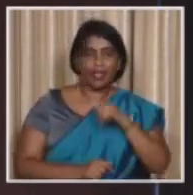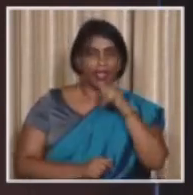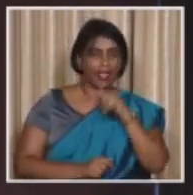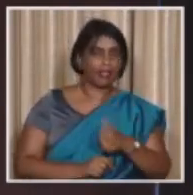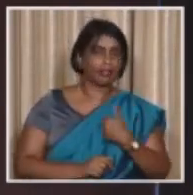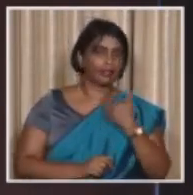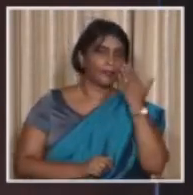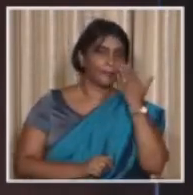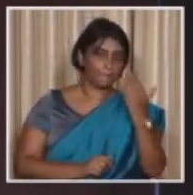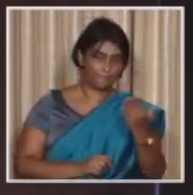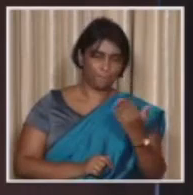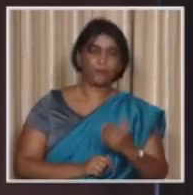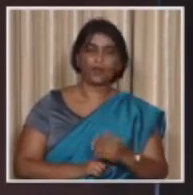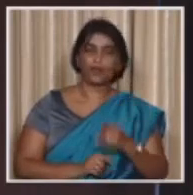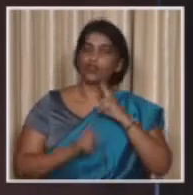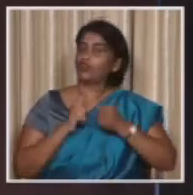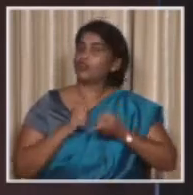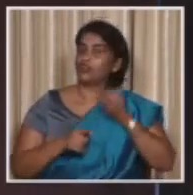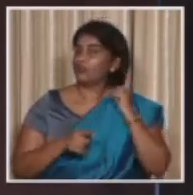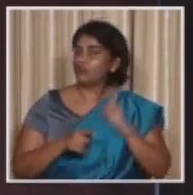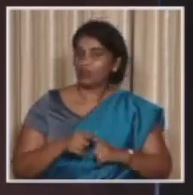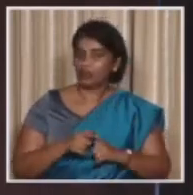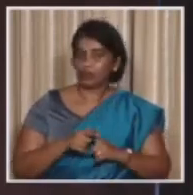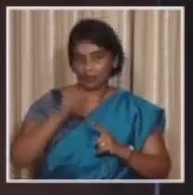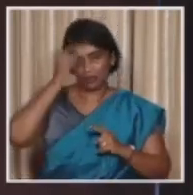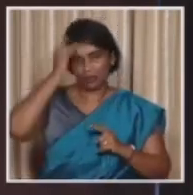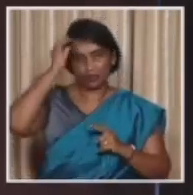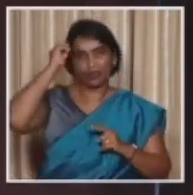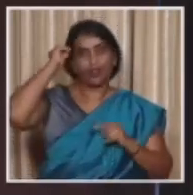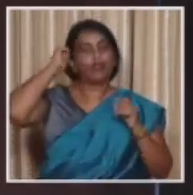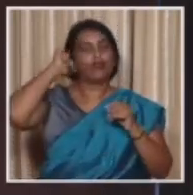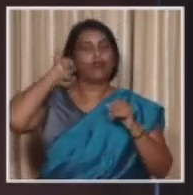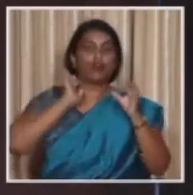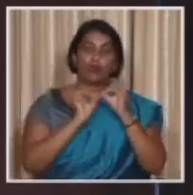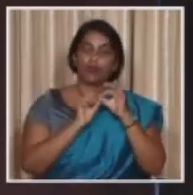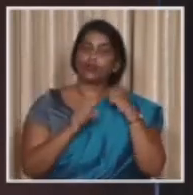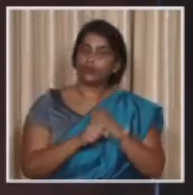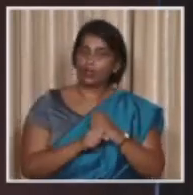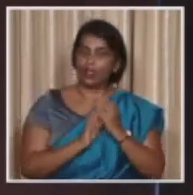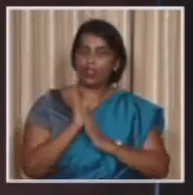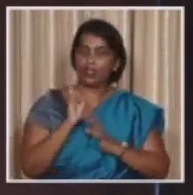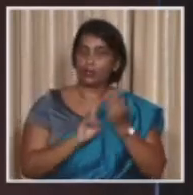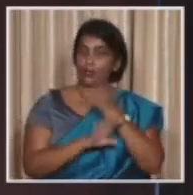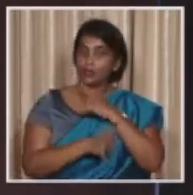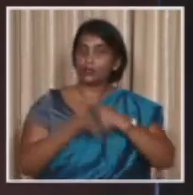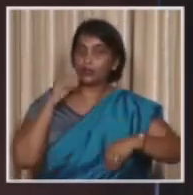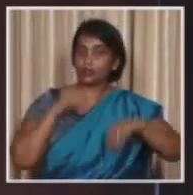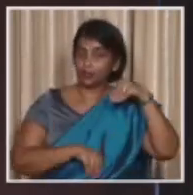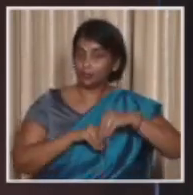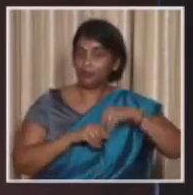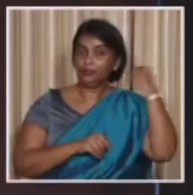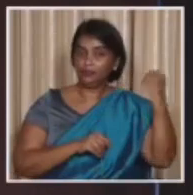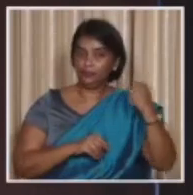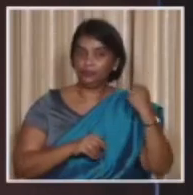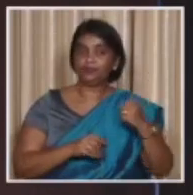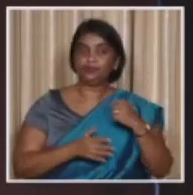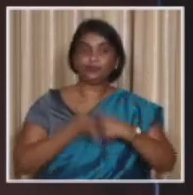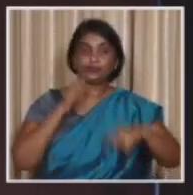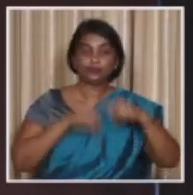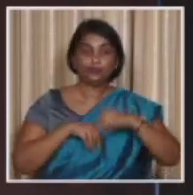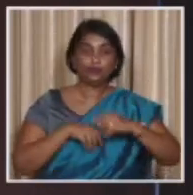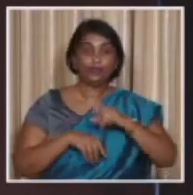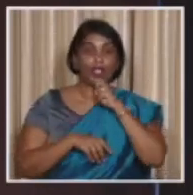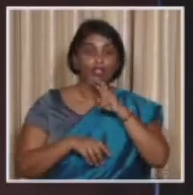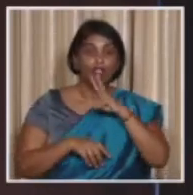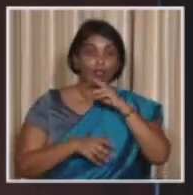පේනවා. හරිද? දැන් උදාහරණයක් විදියට බන්දල ගුණවර්ධන මැතිතුමා ගියේ මහමැතිවරණ කැම්පේන් එක කරේ මහ බැංකු